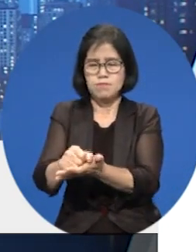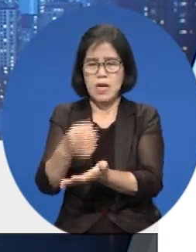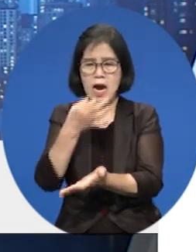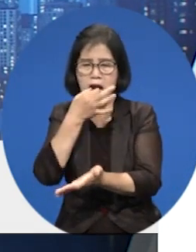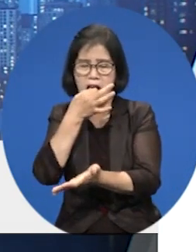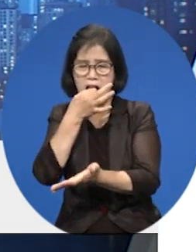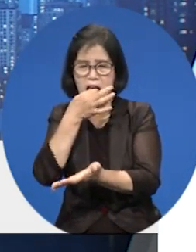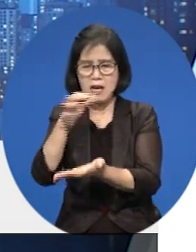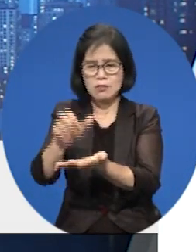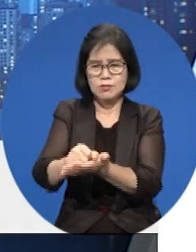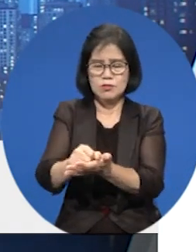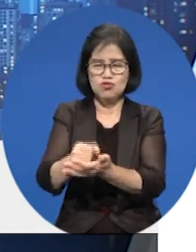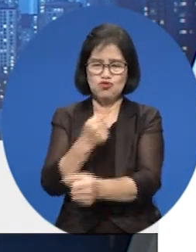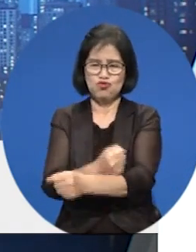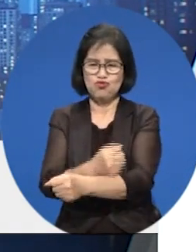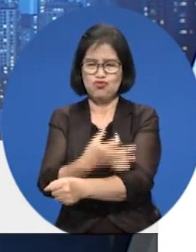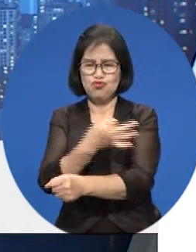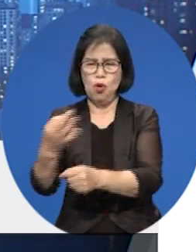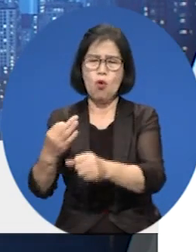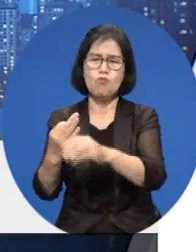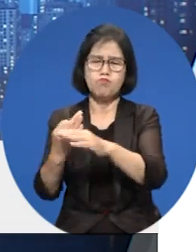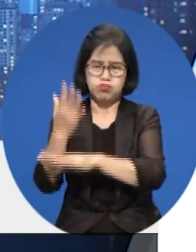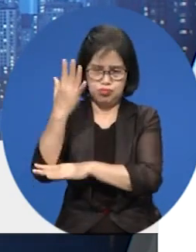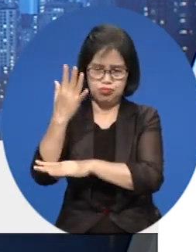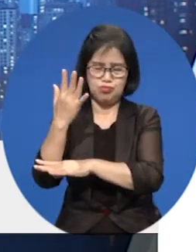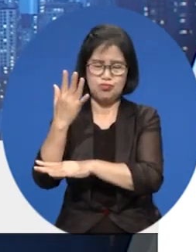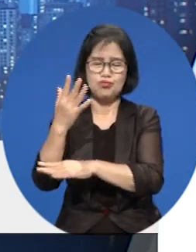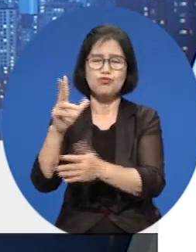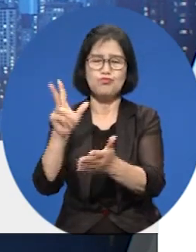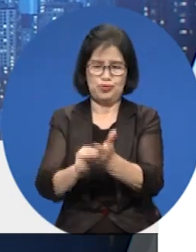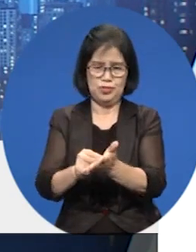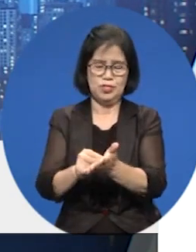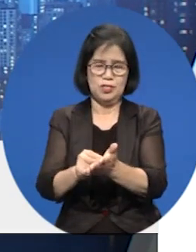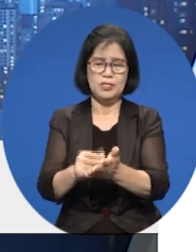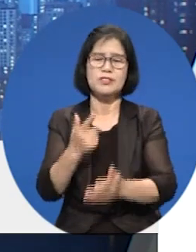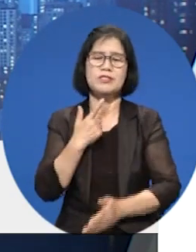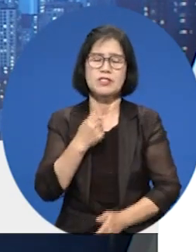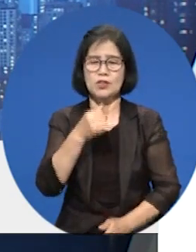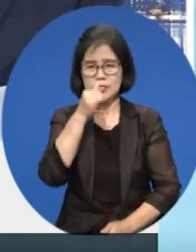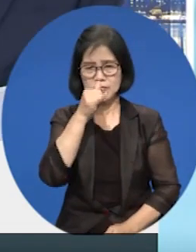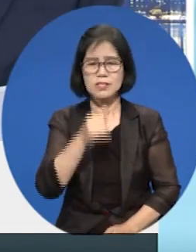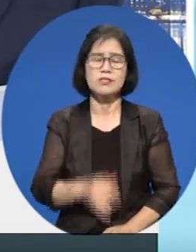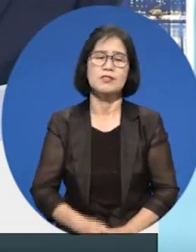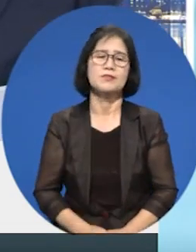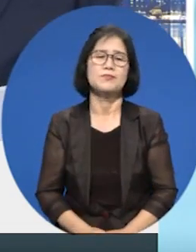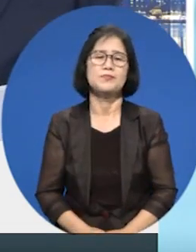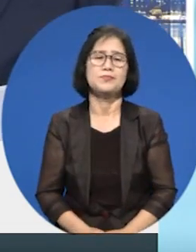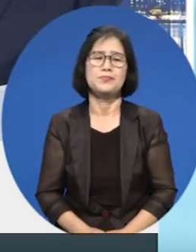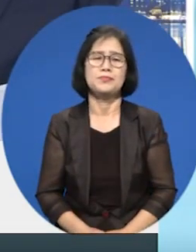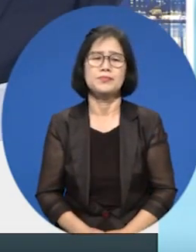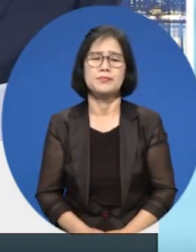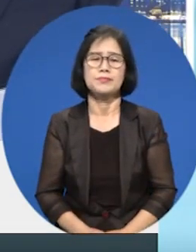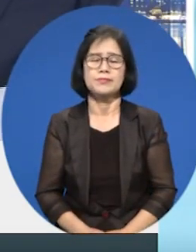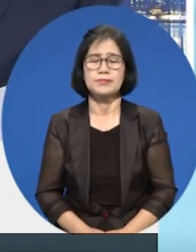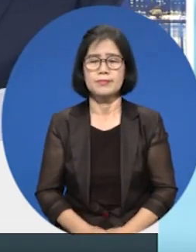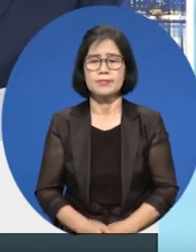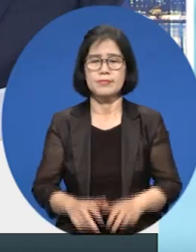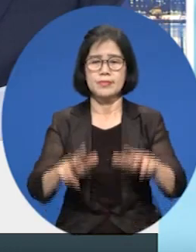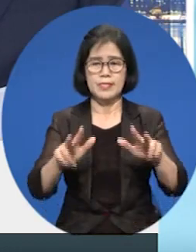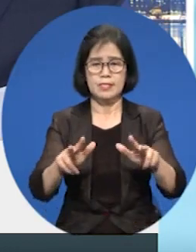과도한 수수료를 부과하는 것이 사회 문제가 된 적이 있습니다 자 를 기억하실 텐데 어 지금